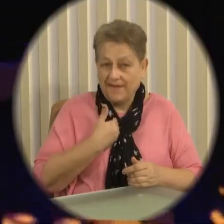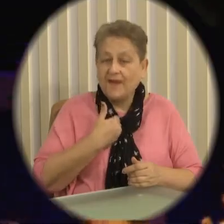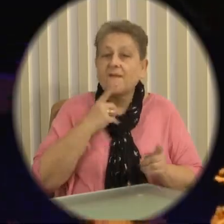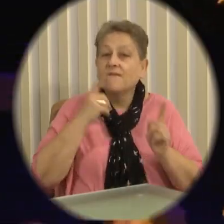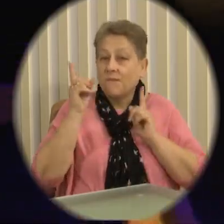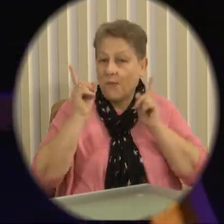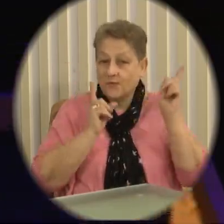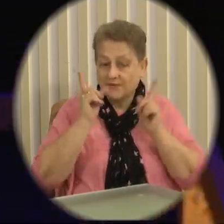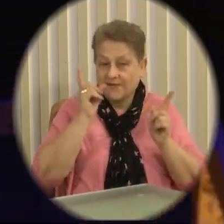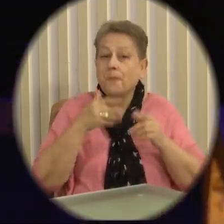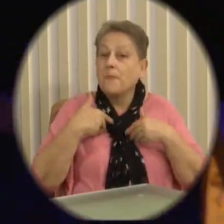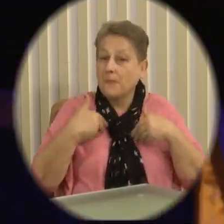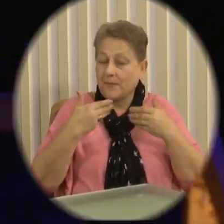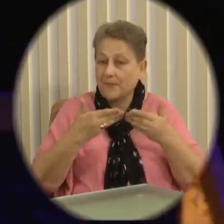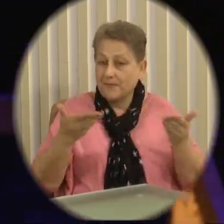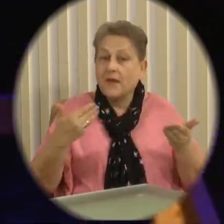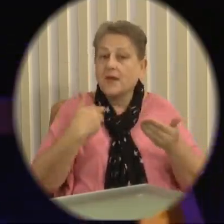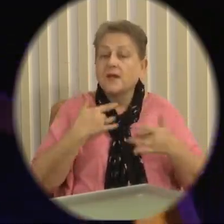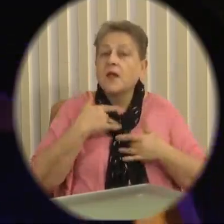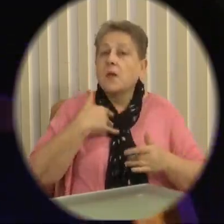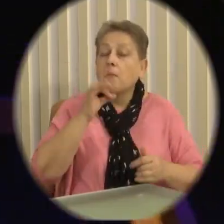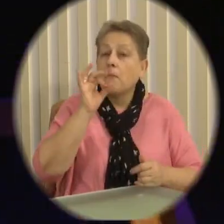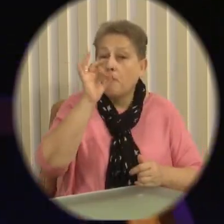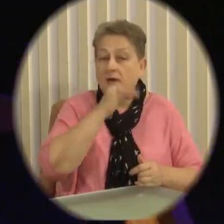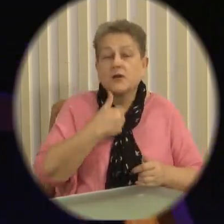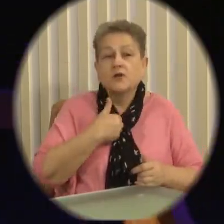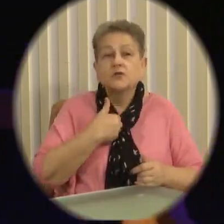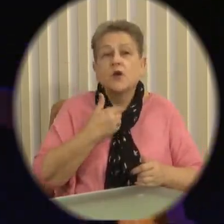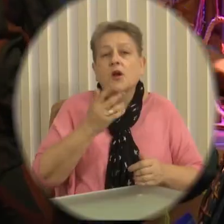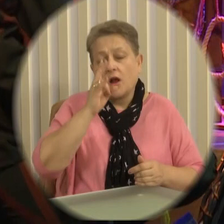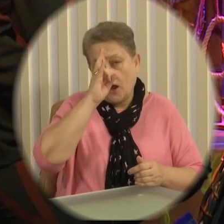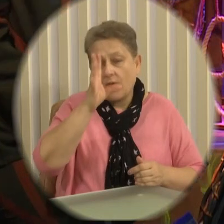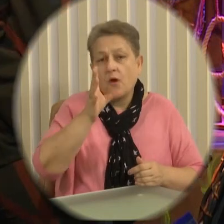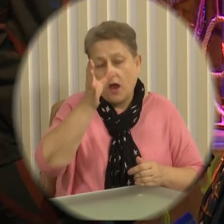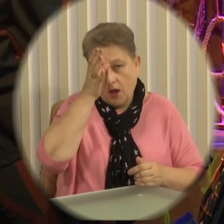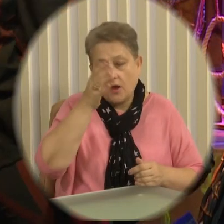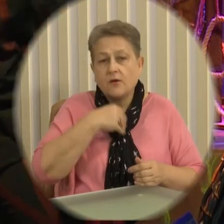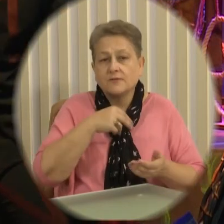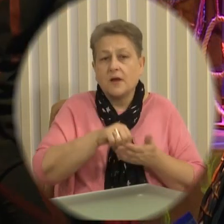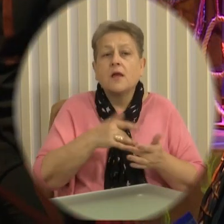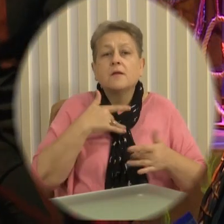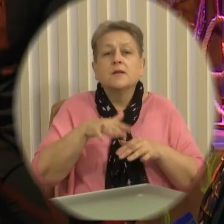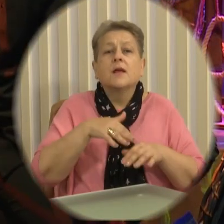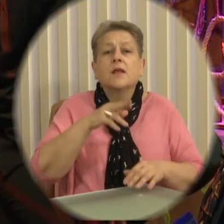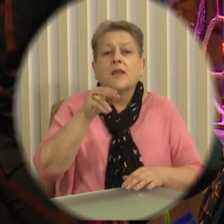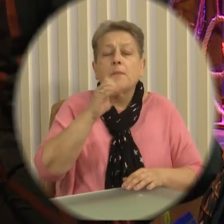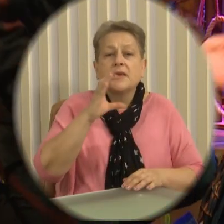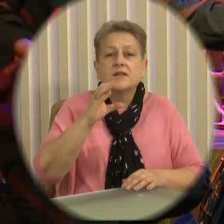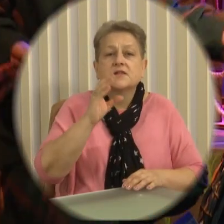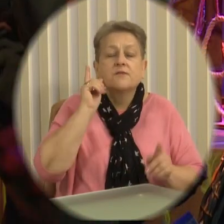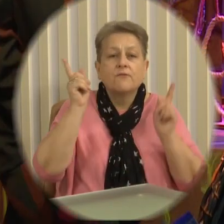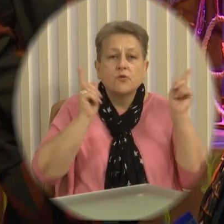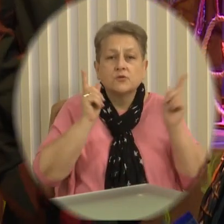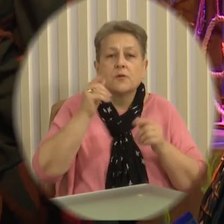Ես ոզնին եմ, բարև ձեզ։ Այս ներկայացումը իմ մասին է, ես եմ այս գլխավոր հերոսը։ Ներկայացումը բեմադրվել է Դեմիս Սմիրնովի «Ոզնու